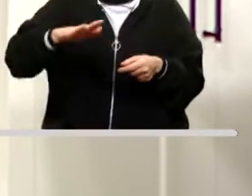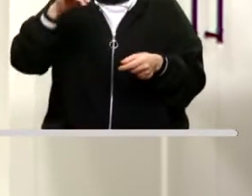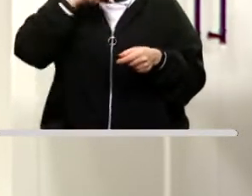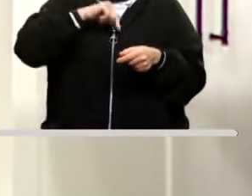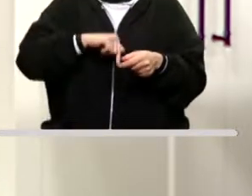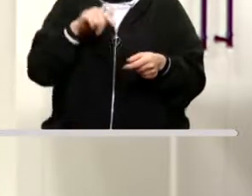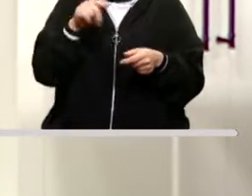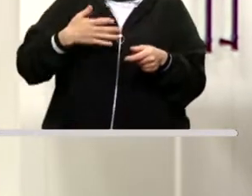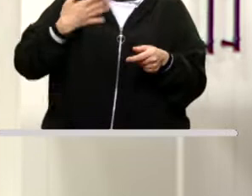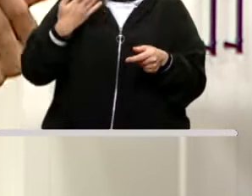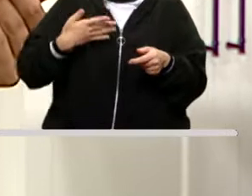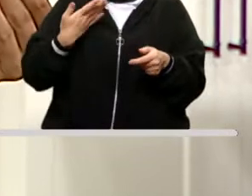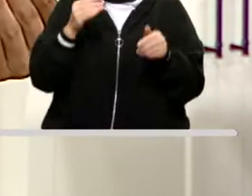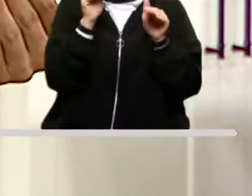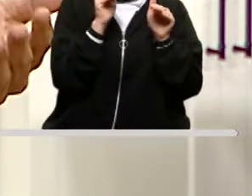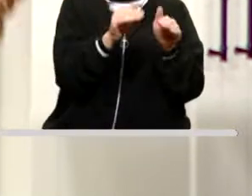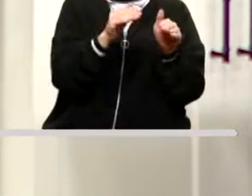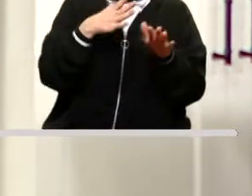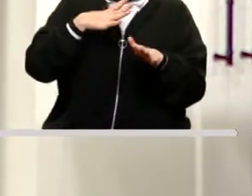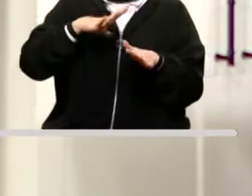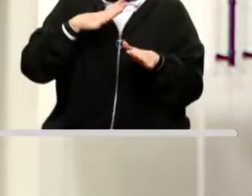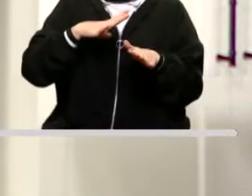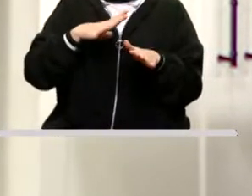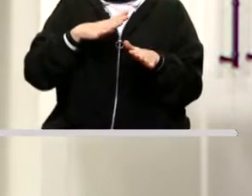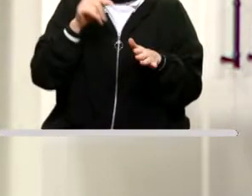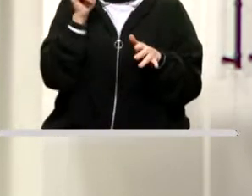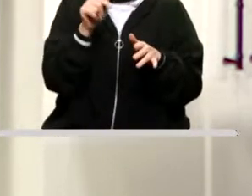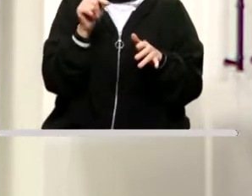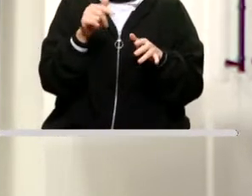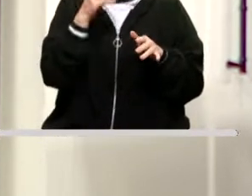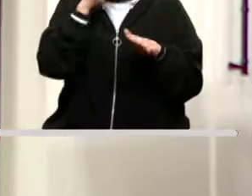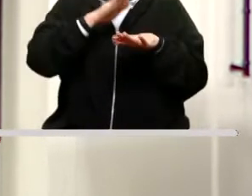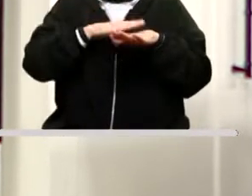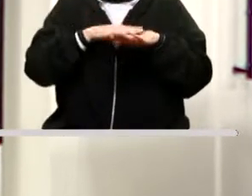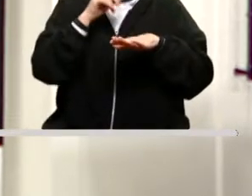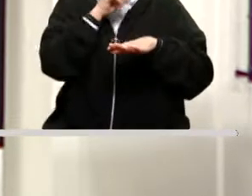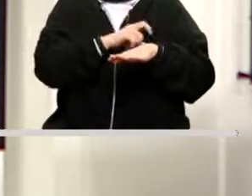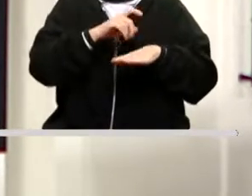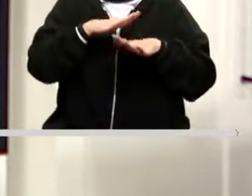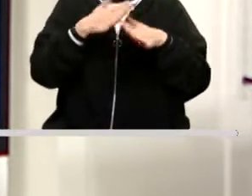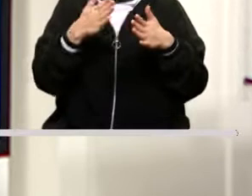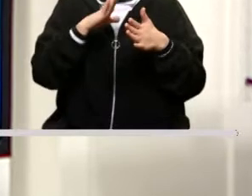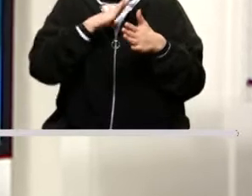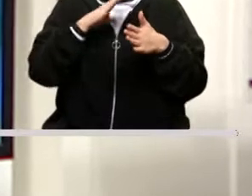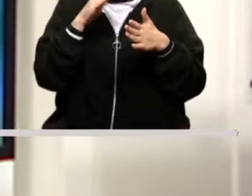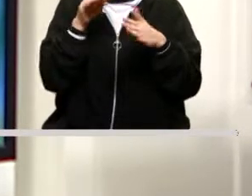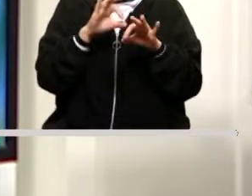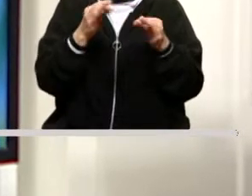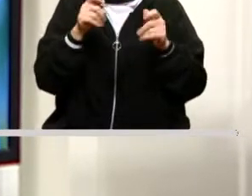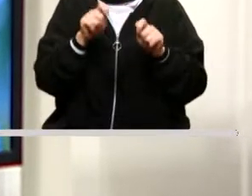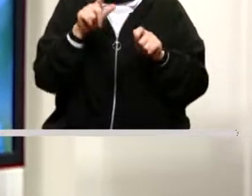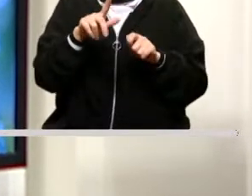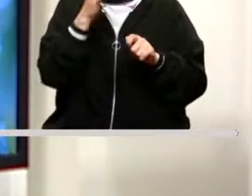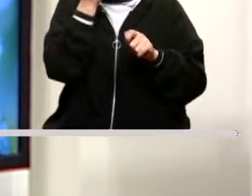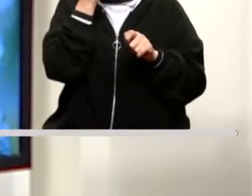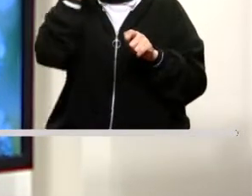engellemek yerine tam tersi desteklemek istiyoruz. Peki bu durumda yaptığımız hatalar ne? Aslında onlara nasıl davranışlar geliştirmeliyiz? Konuğumuz